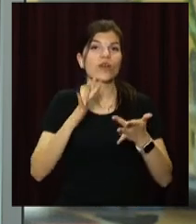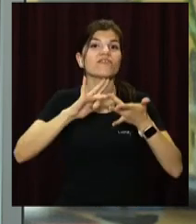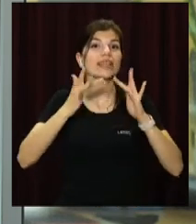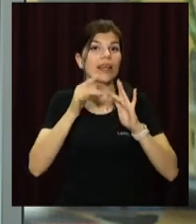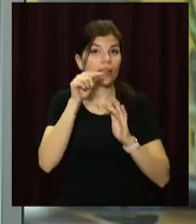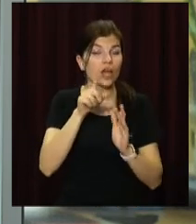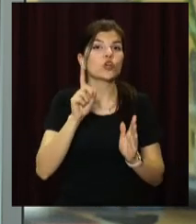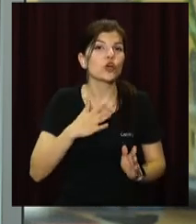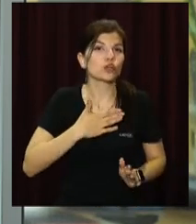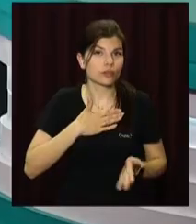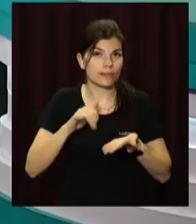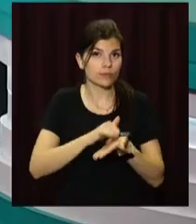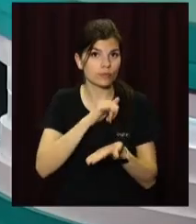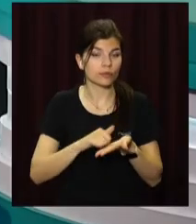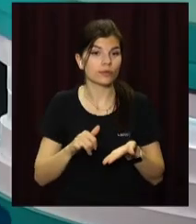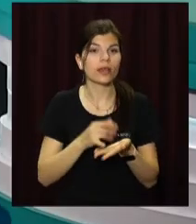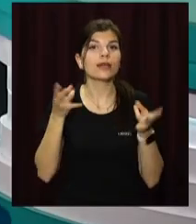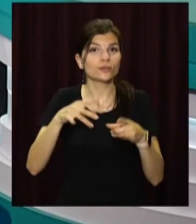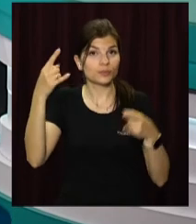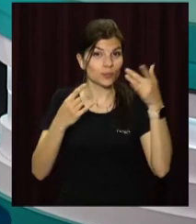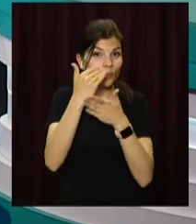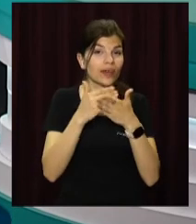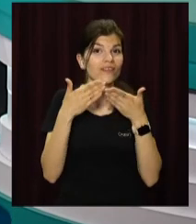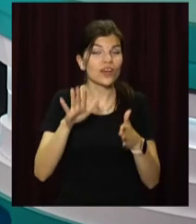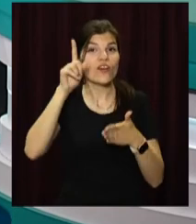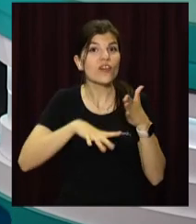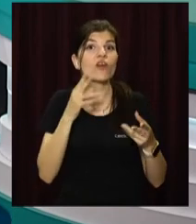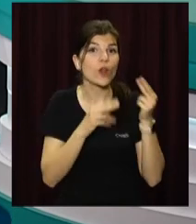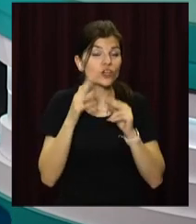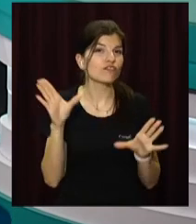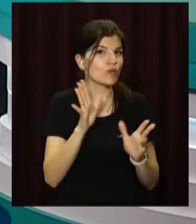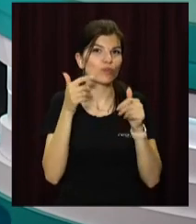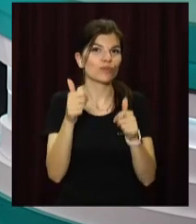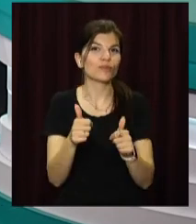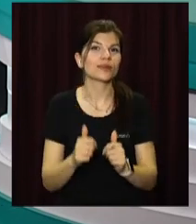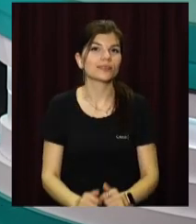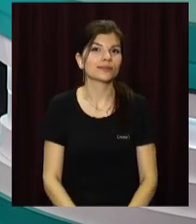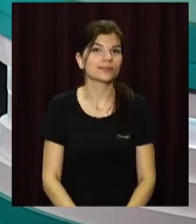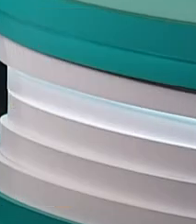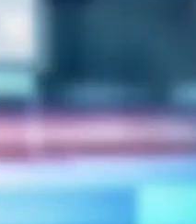та на нашому YouTube-каналі. Залишайтесь з відкритим, вірте в краще і все буде добре.